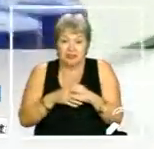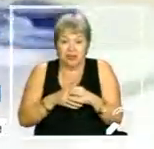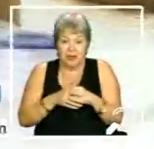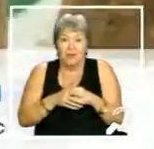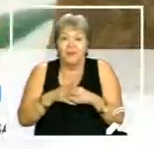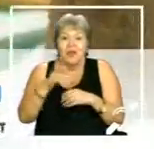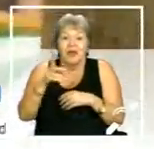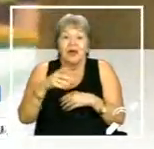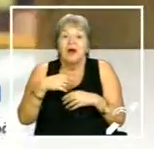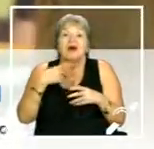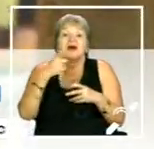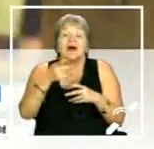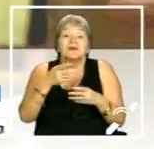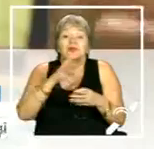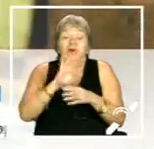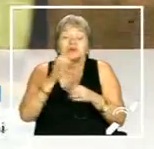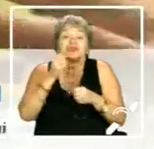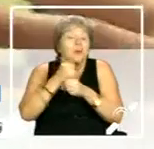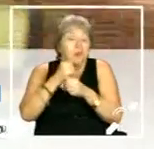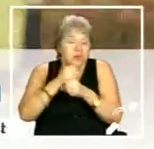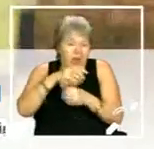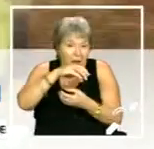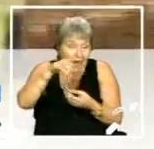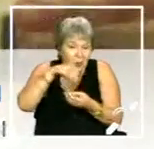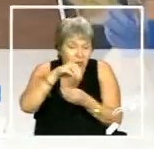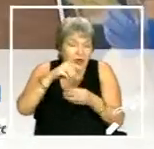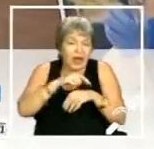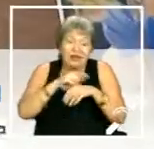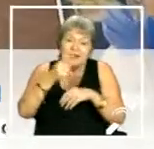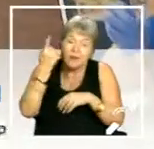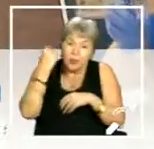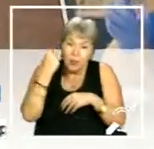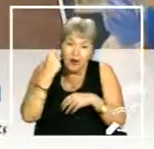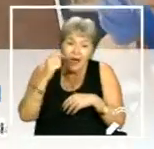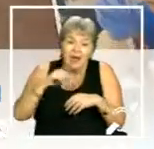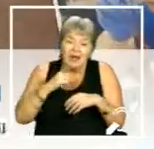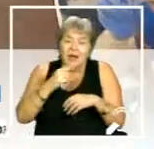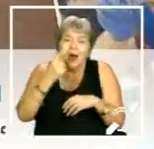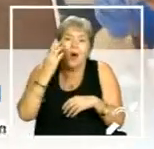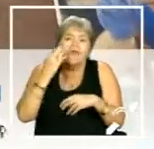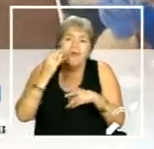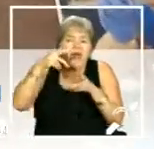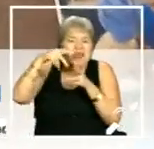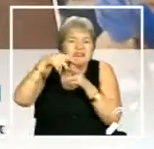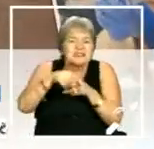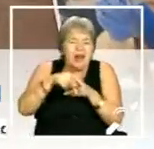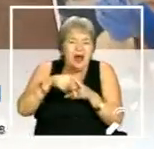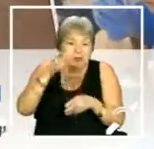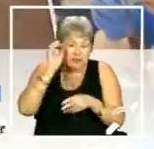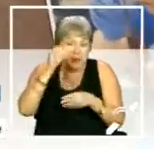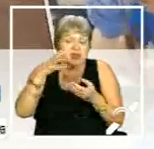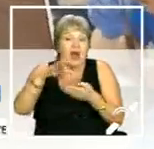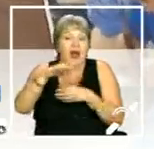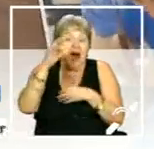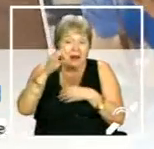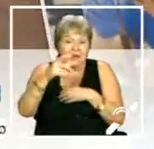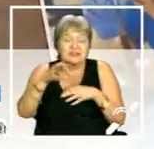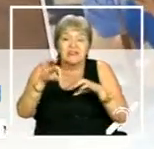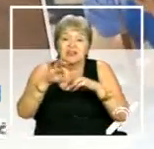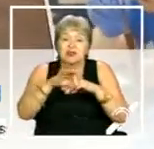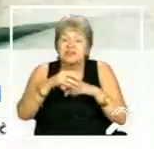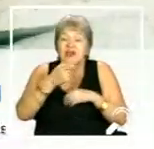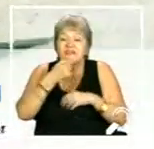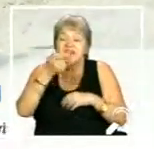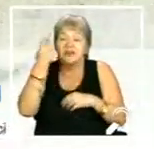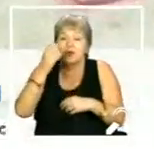acestora, responsabilă de treburile în bucătărie în perioada respectivă, era o sclavă special aleasă de Martha Washington, soția